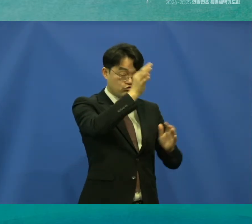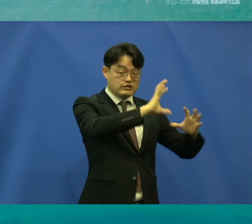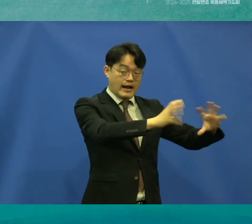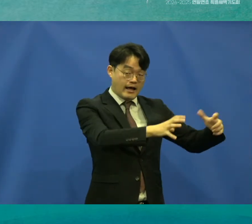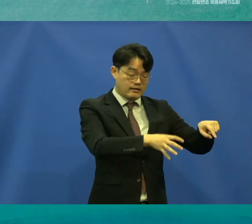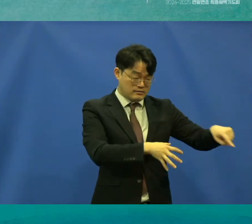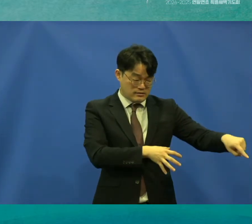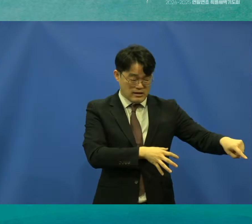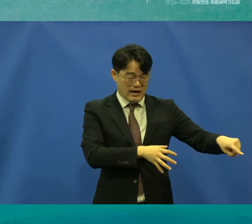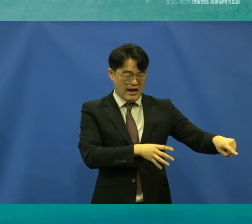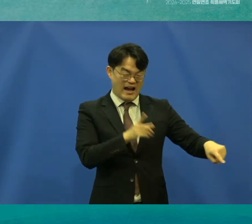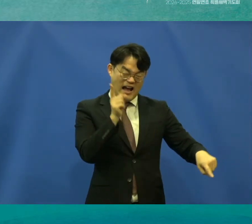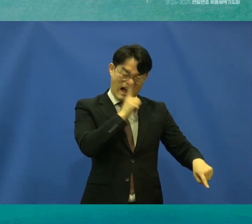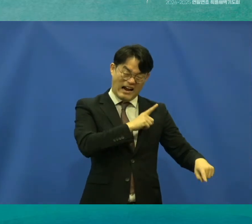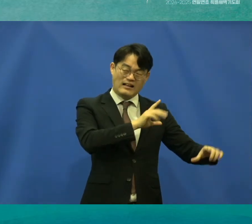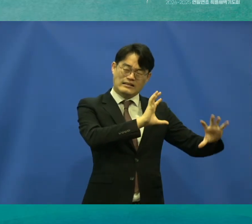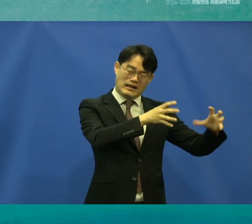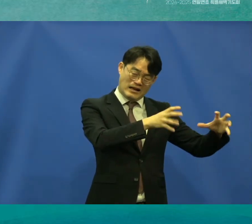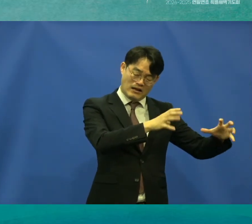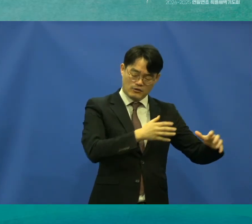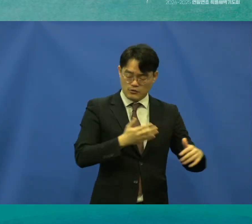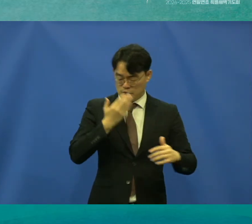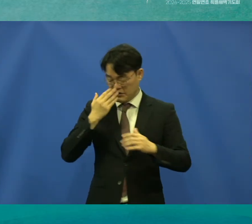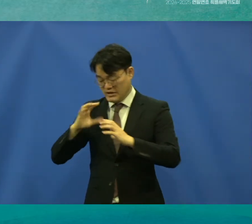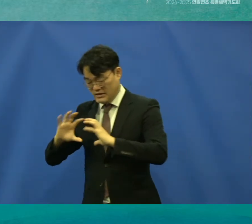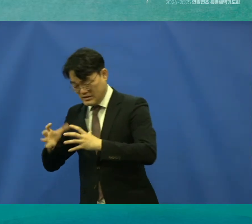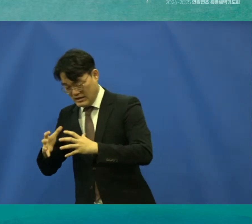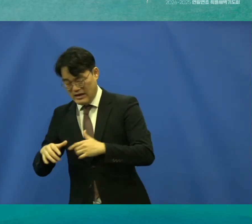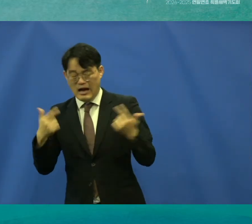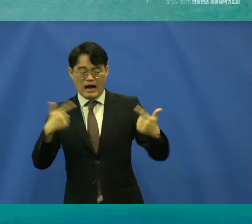이 아수르와의 악연이 오래되었습니다.